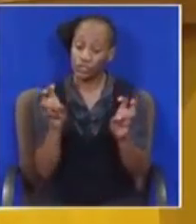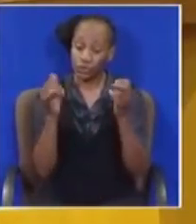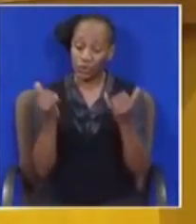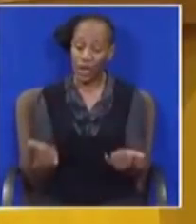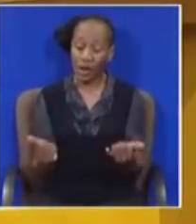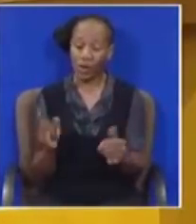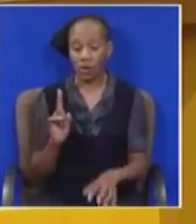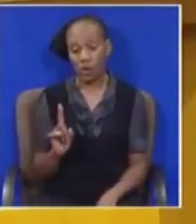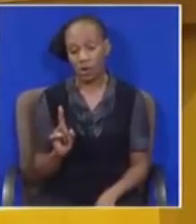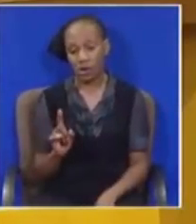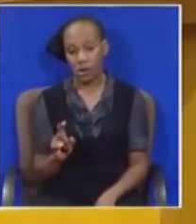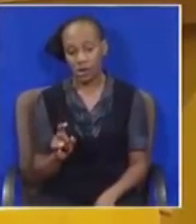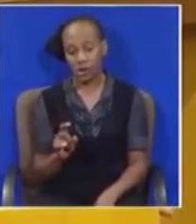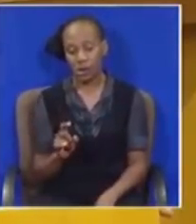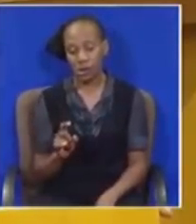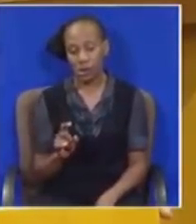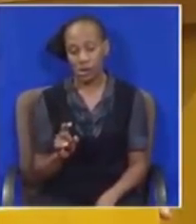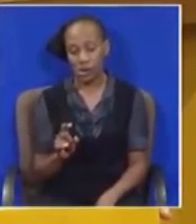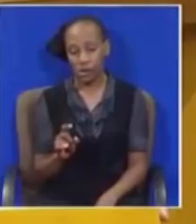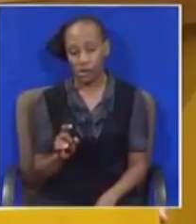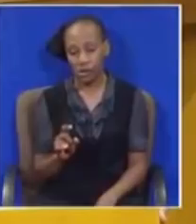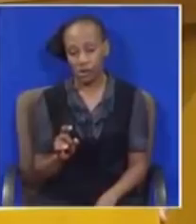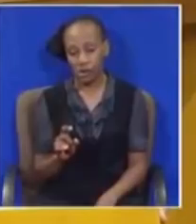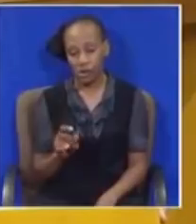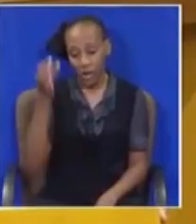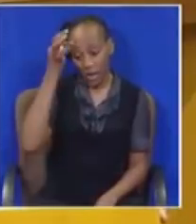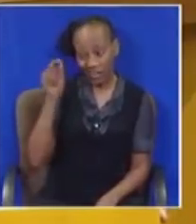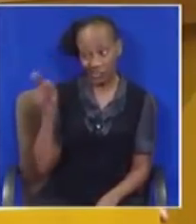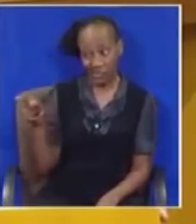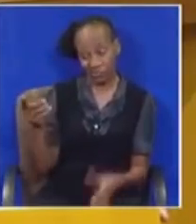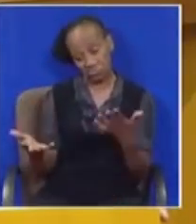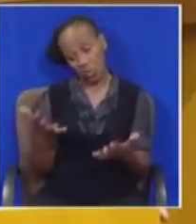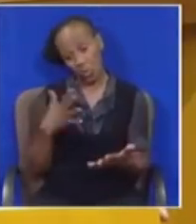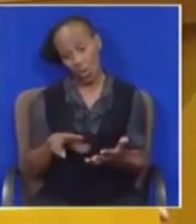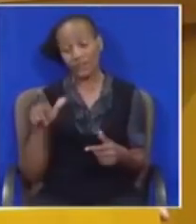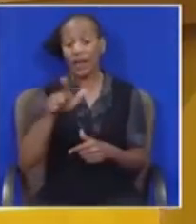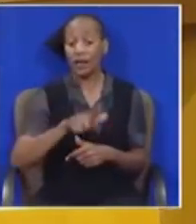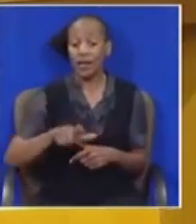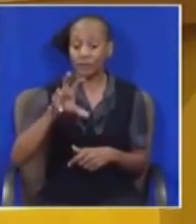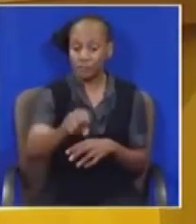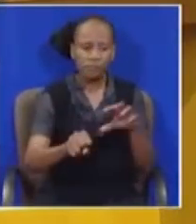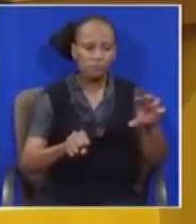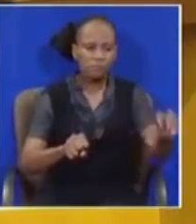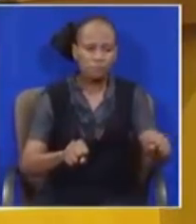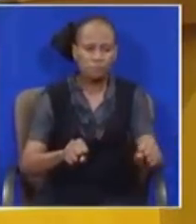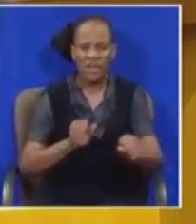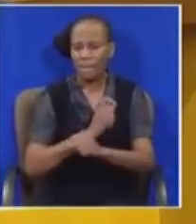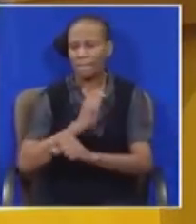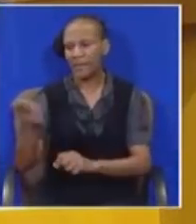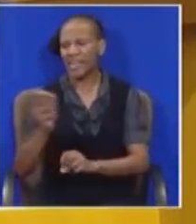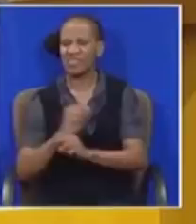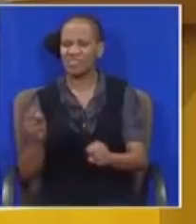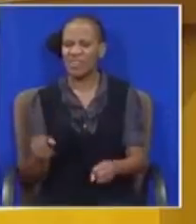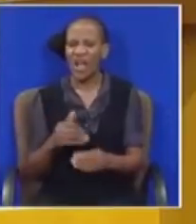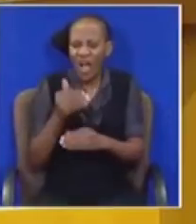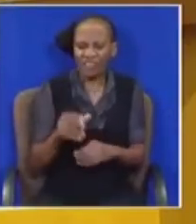regering dan die grond wil onteien sonder vergoeding, wat wil u daarmee doen? Dis die vraag. Wat gaan u